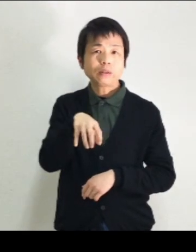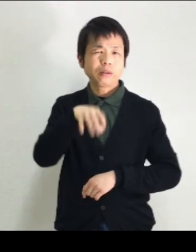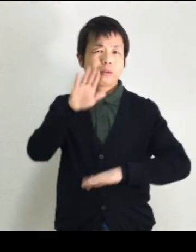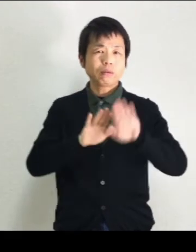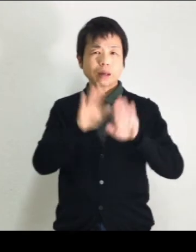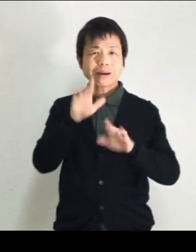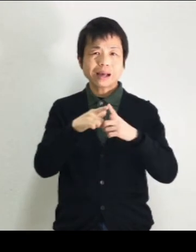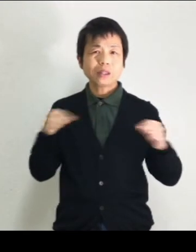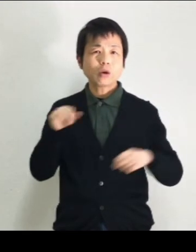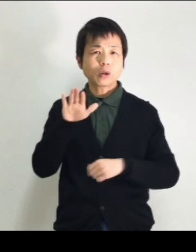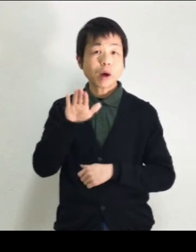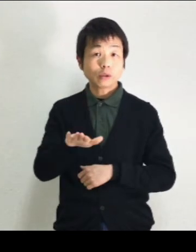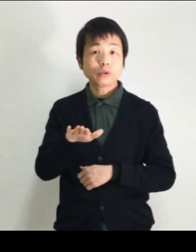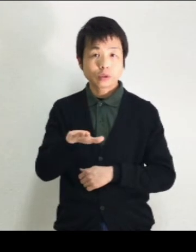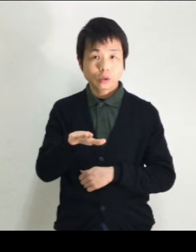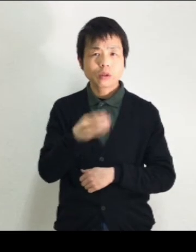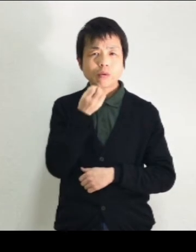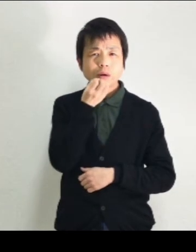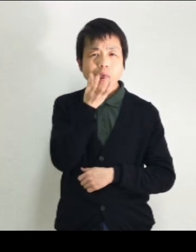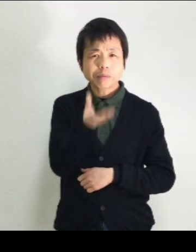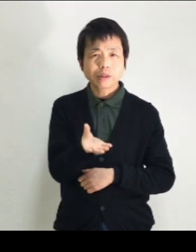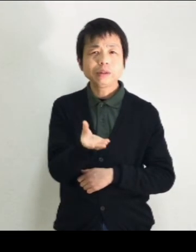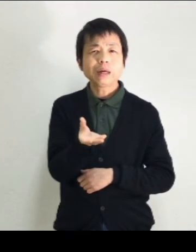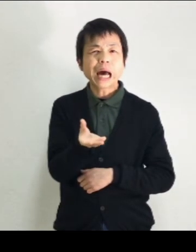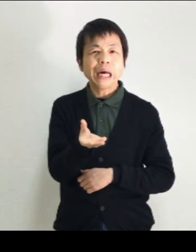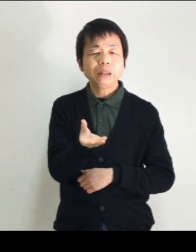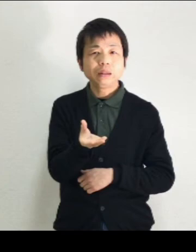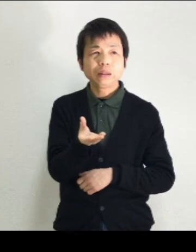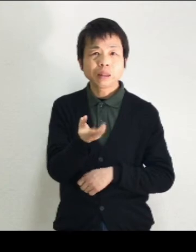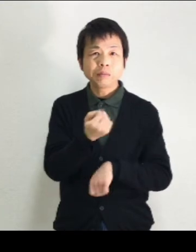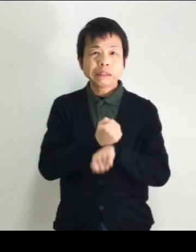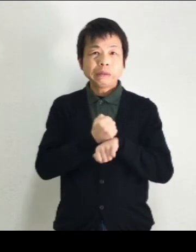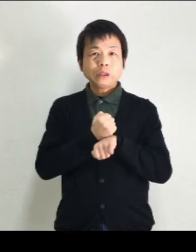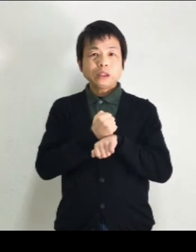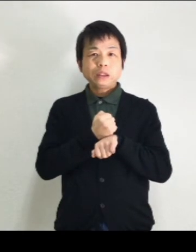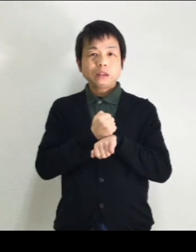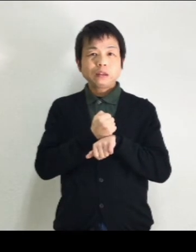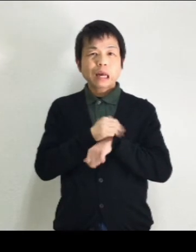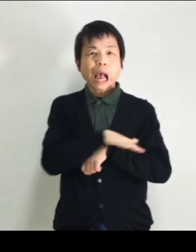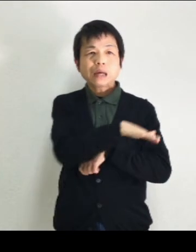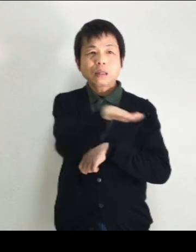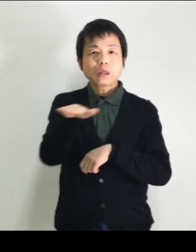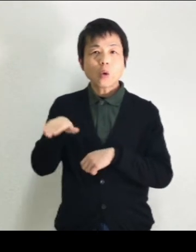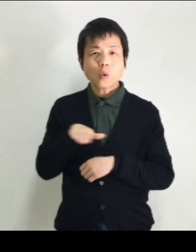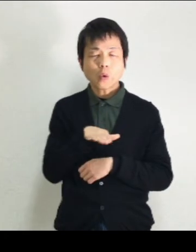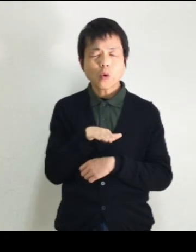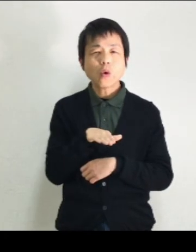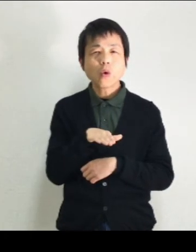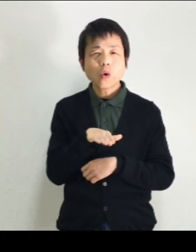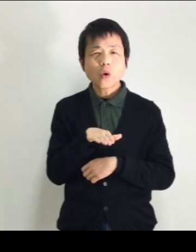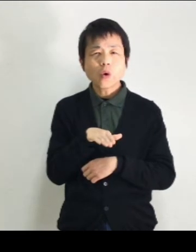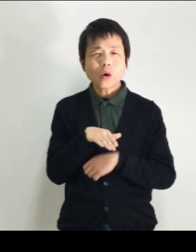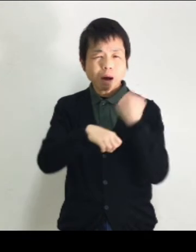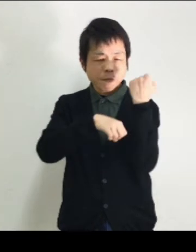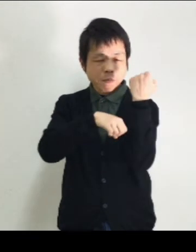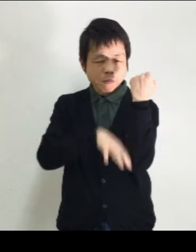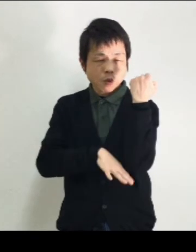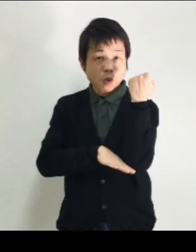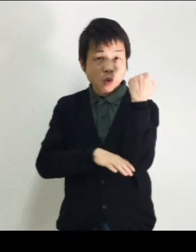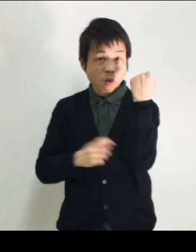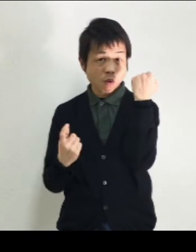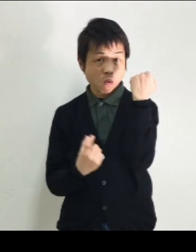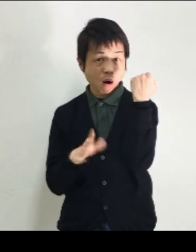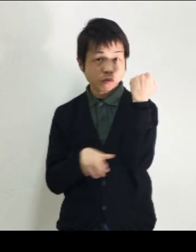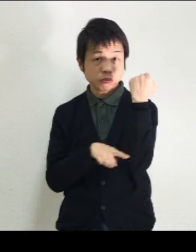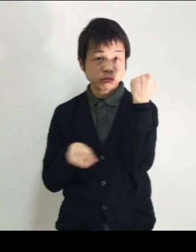実情、カミングアウトすらできにくい環境が土台としてある